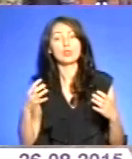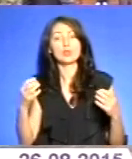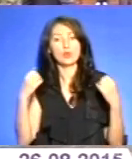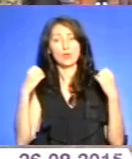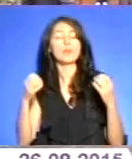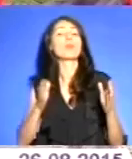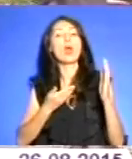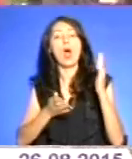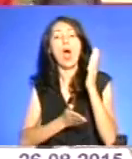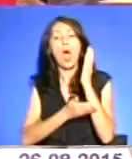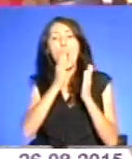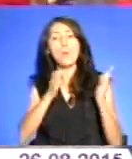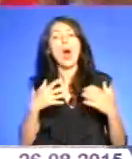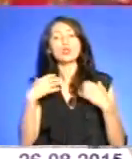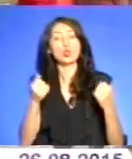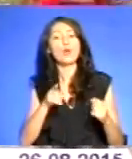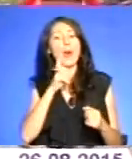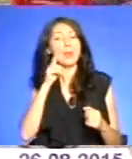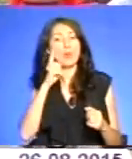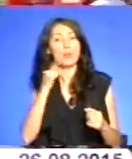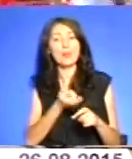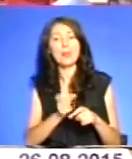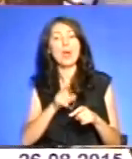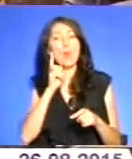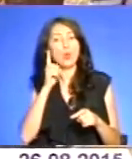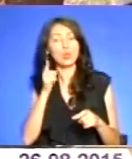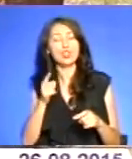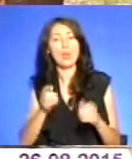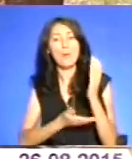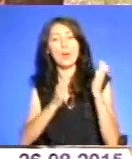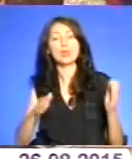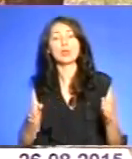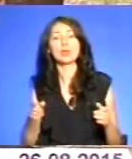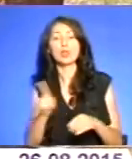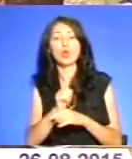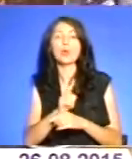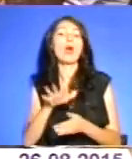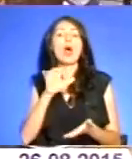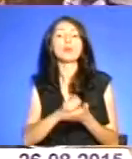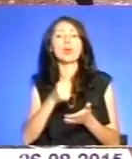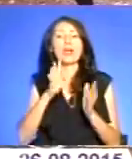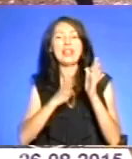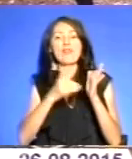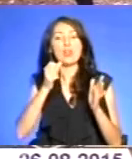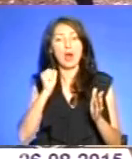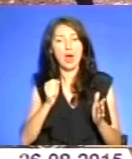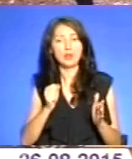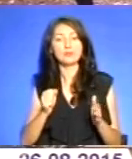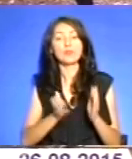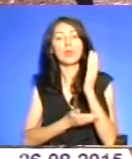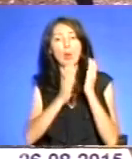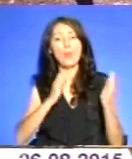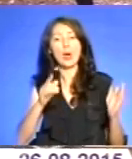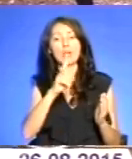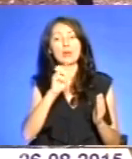здоров'я – наймолодший парк Тернополя. Займає 9 гектарів регіонального ландшафтного парку «Загребелля».